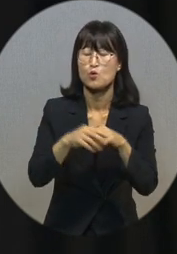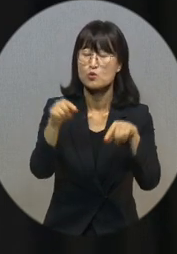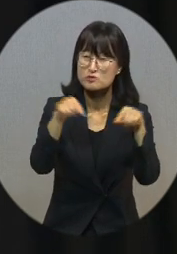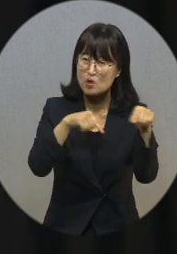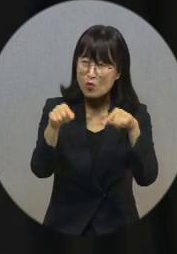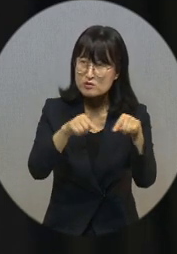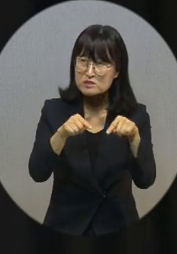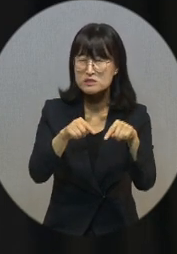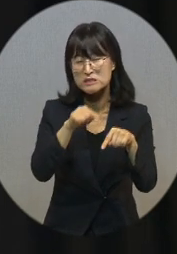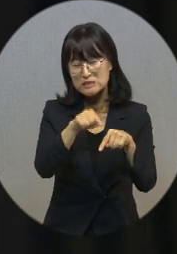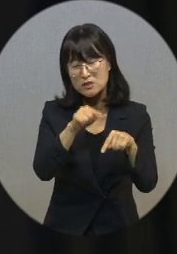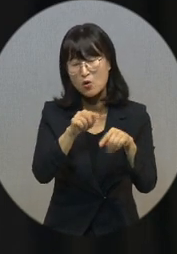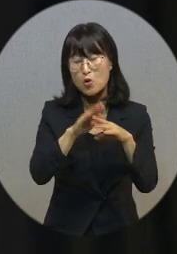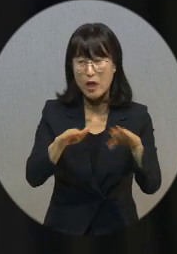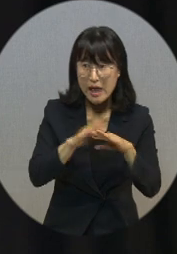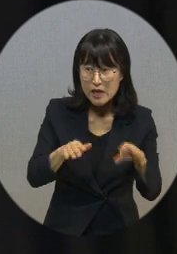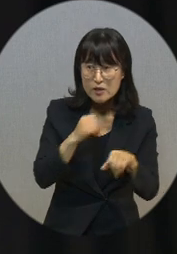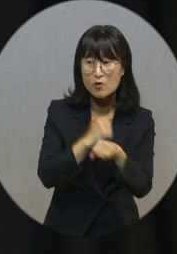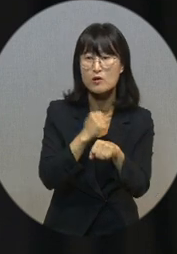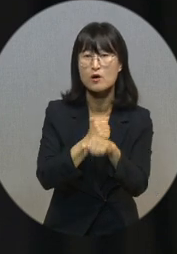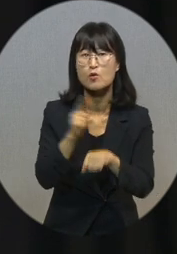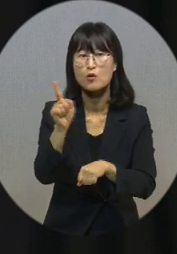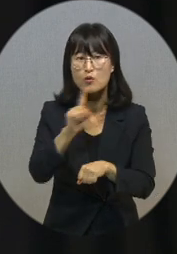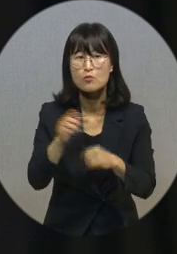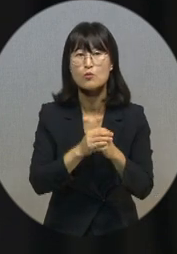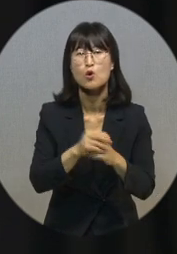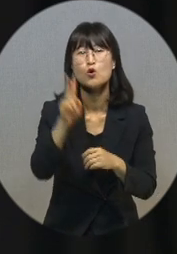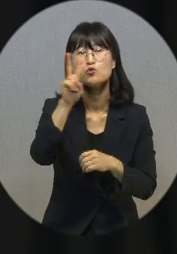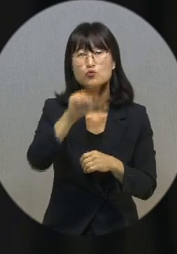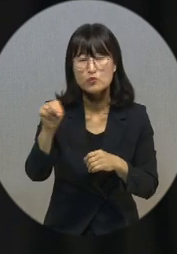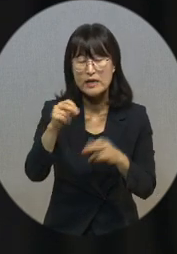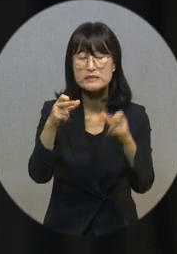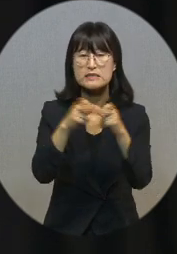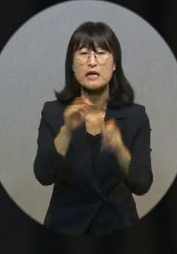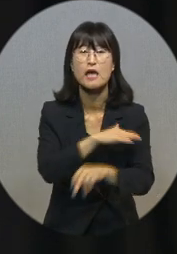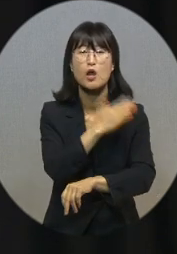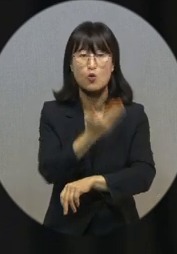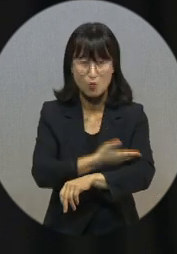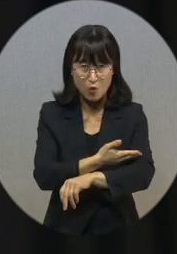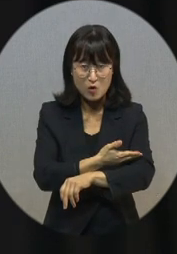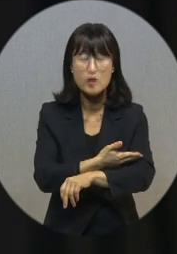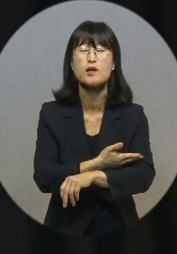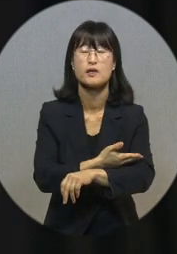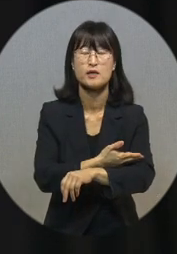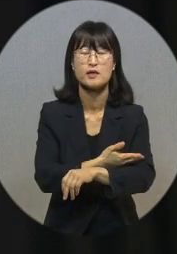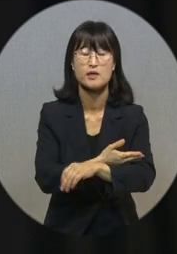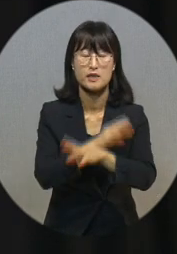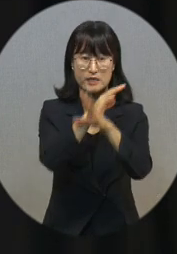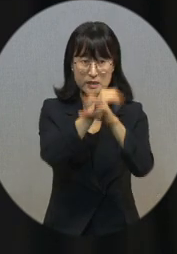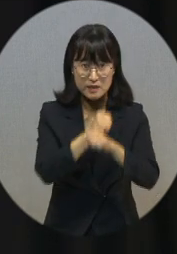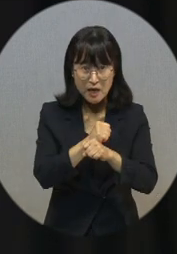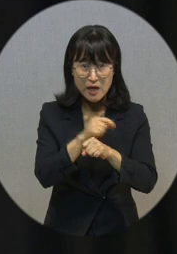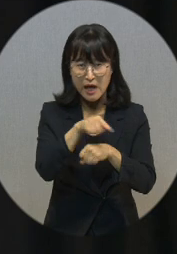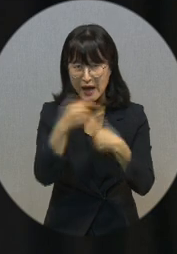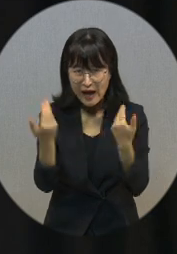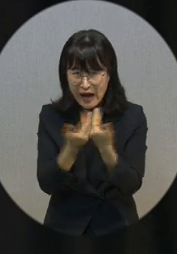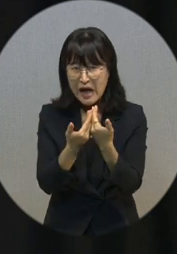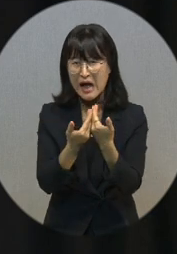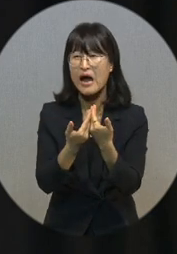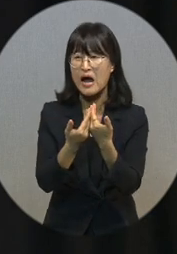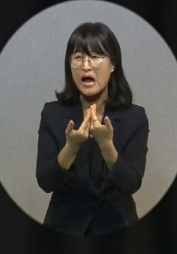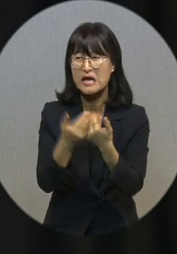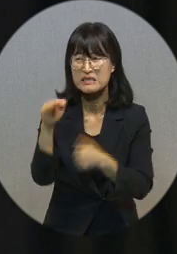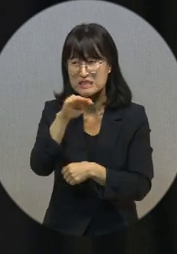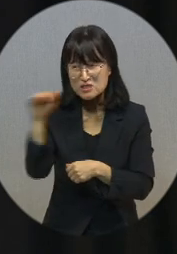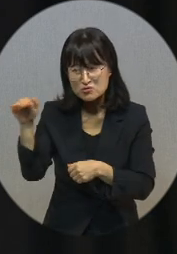키워드로 말씀드리자면 네. 이제 유엔 장애인 권리 협약에 따른 네. 상충되거나 또 그거에 부합하지 않는